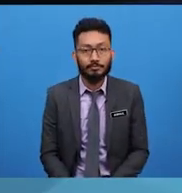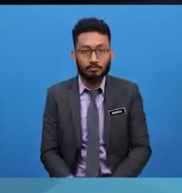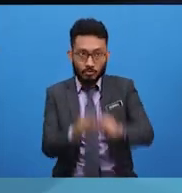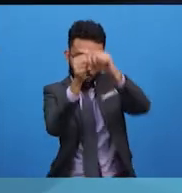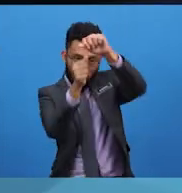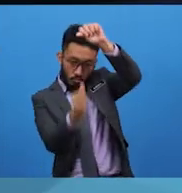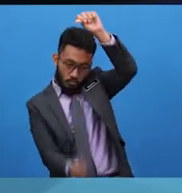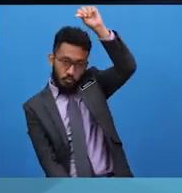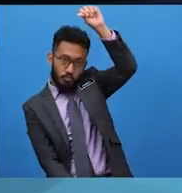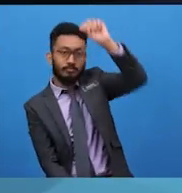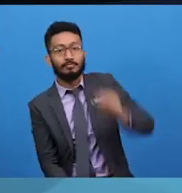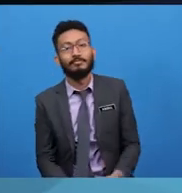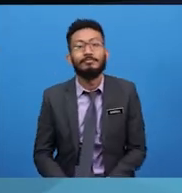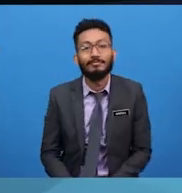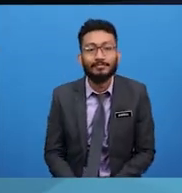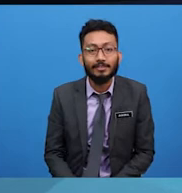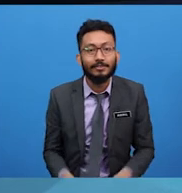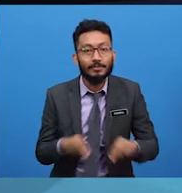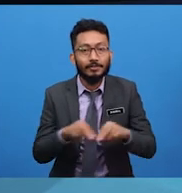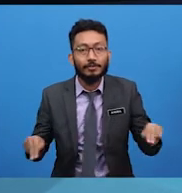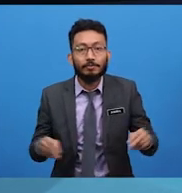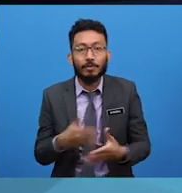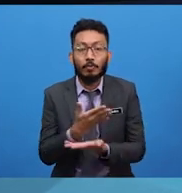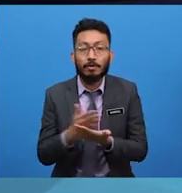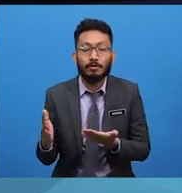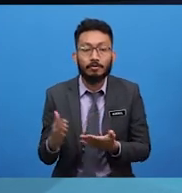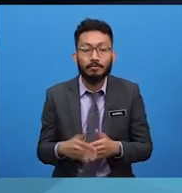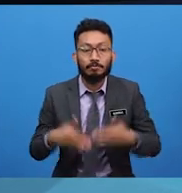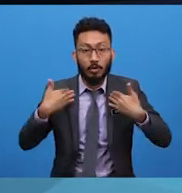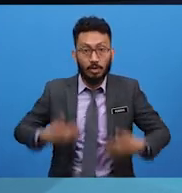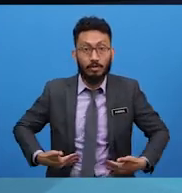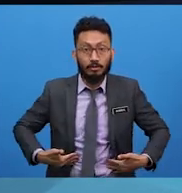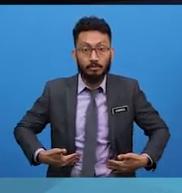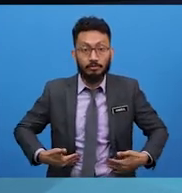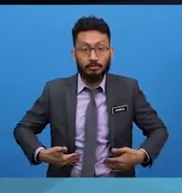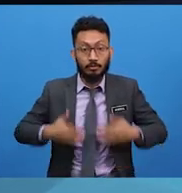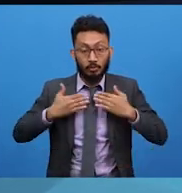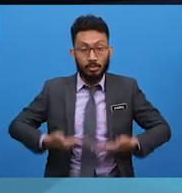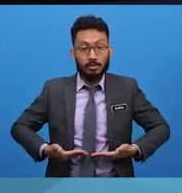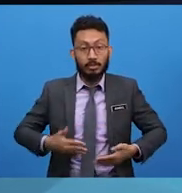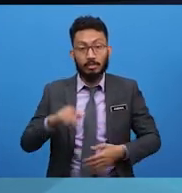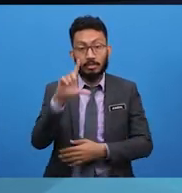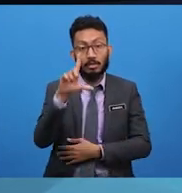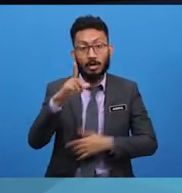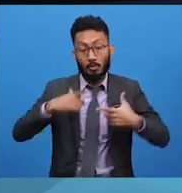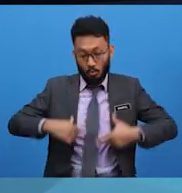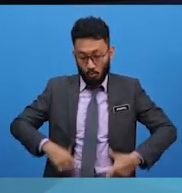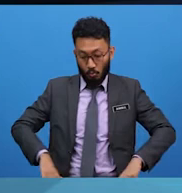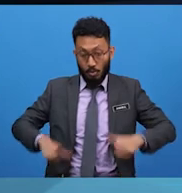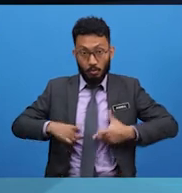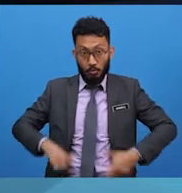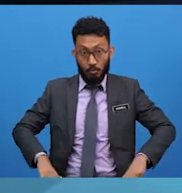Kedua, ukuran bahagian labuh bawah dada. Untuk mengukur bahagian